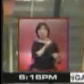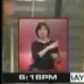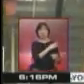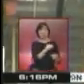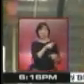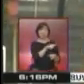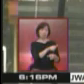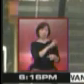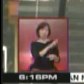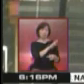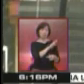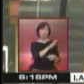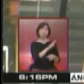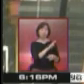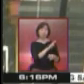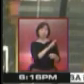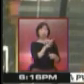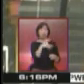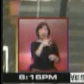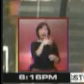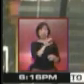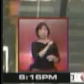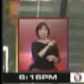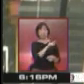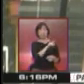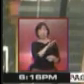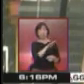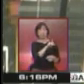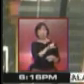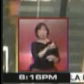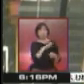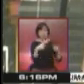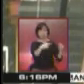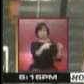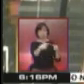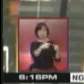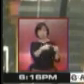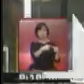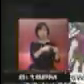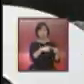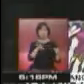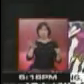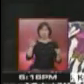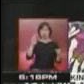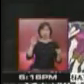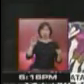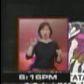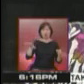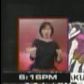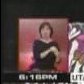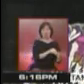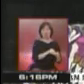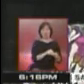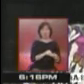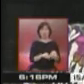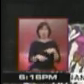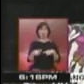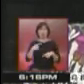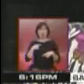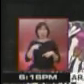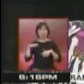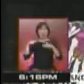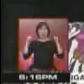wala na raw aatrasan ang dating aktres. Ikuwento mo, Laila Chicadon. I am leaving my comfort